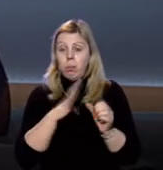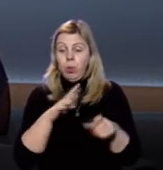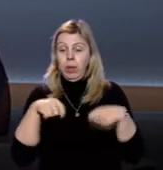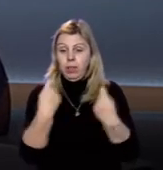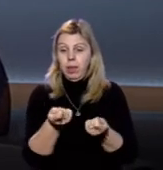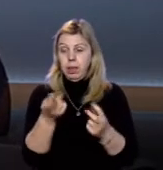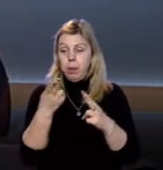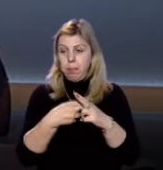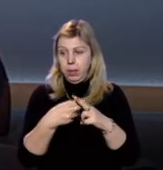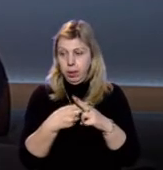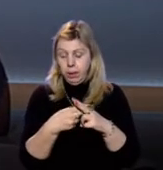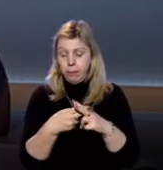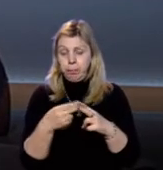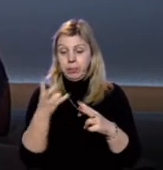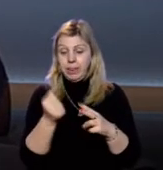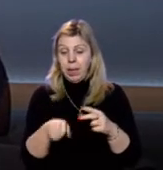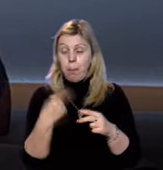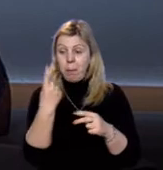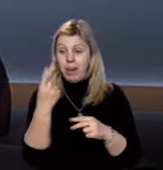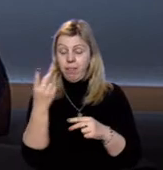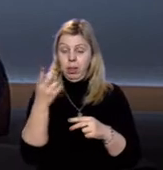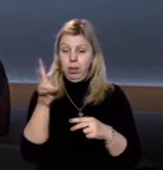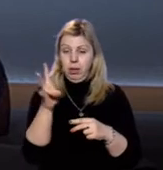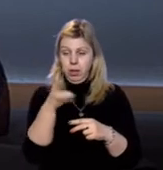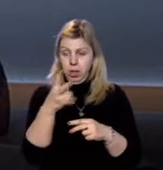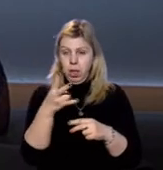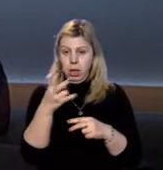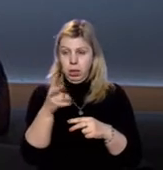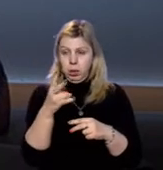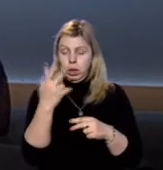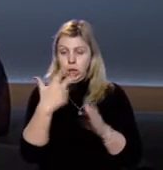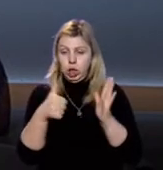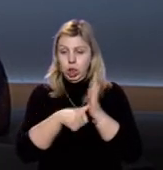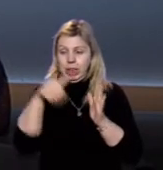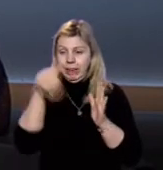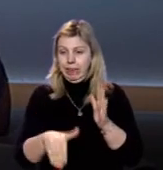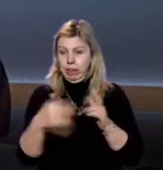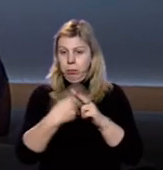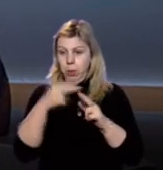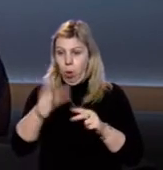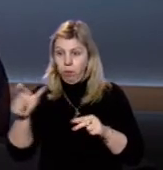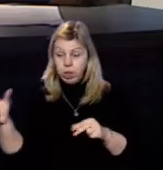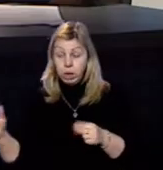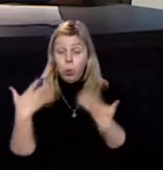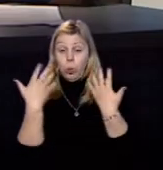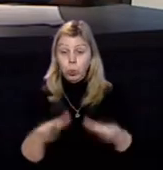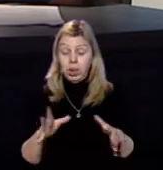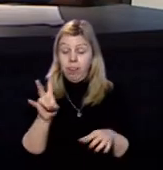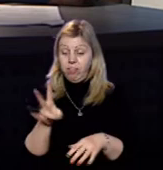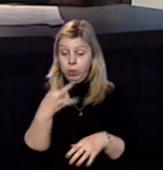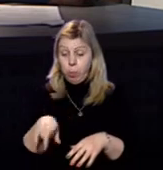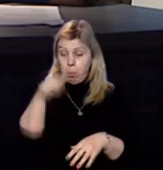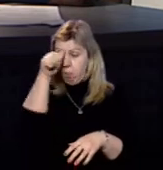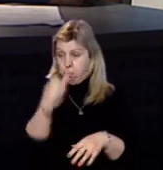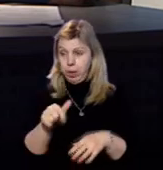пільга станом на 1 листопада, це 36,5 тисяч пільговиків. Вже в листопаді